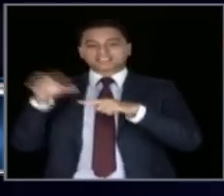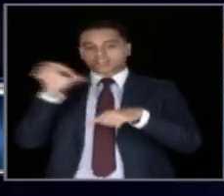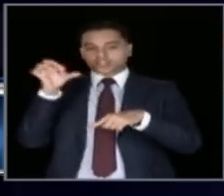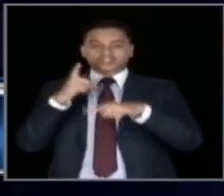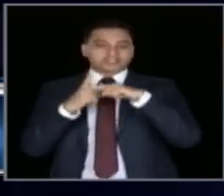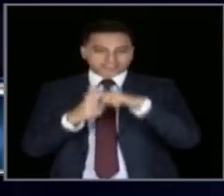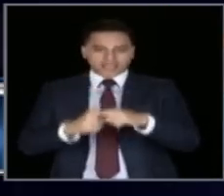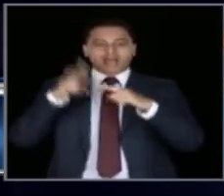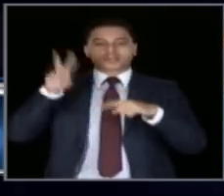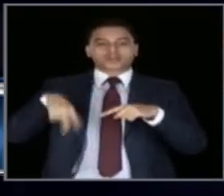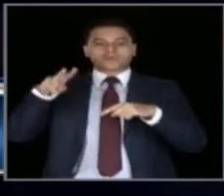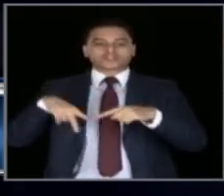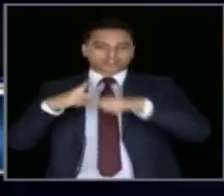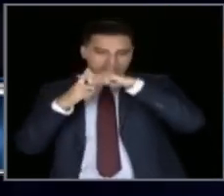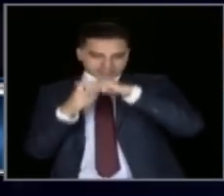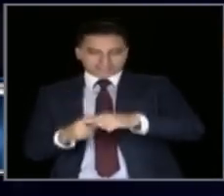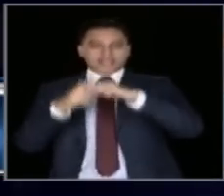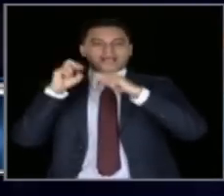زائد 18